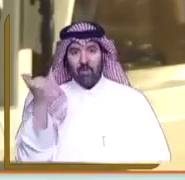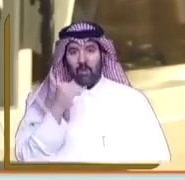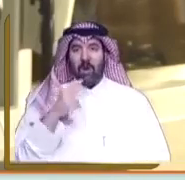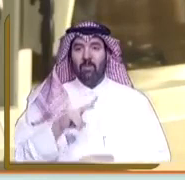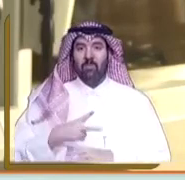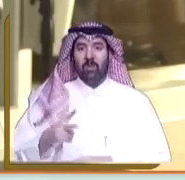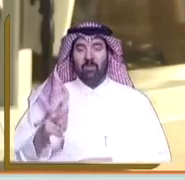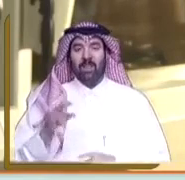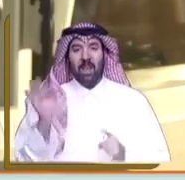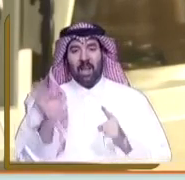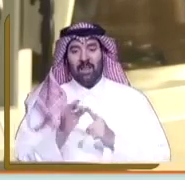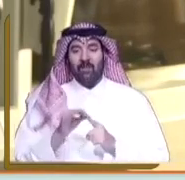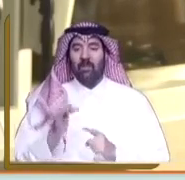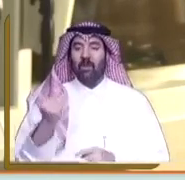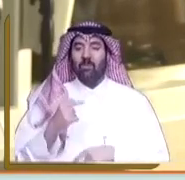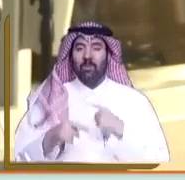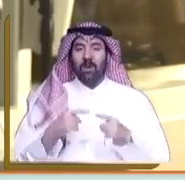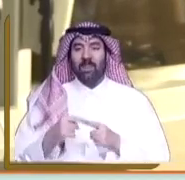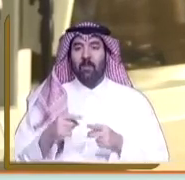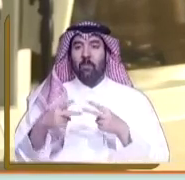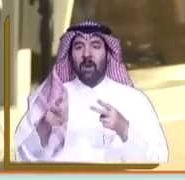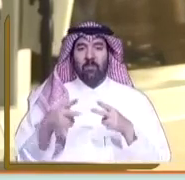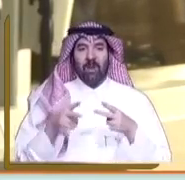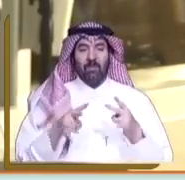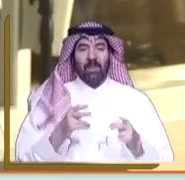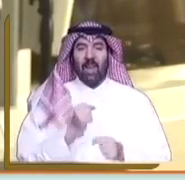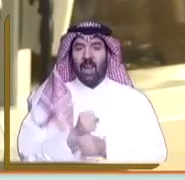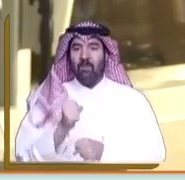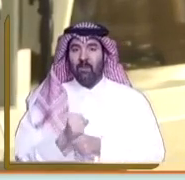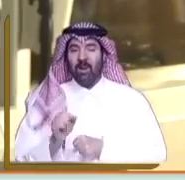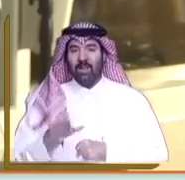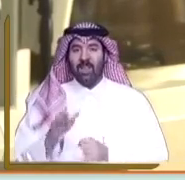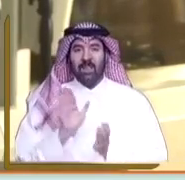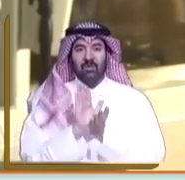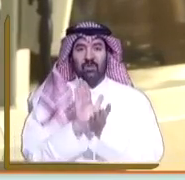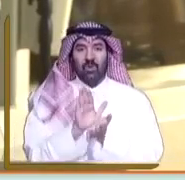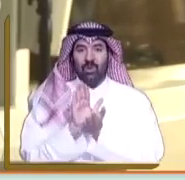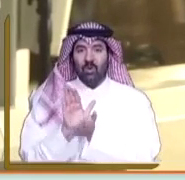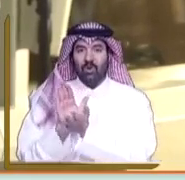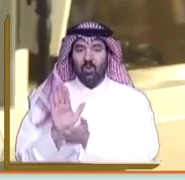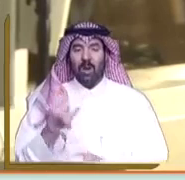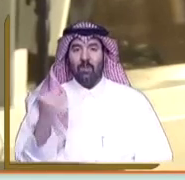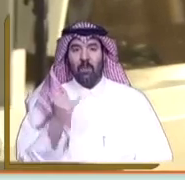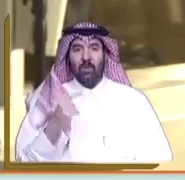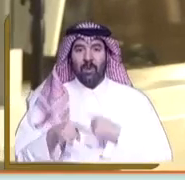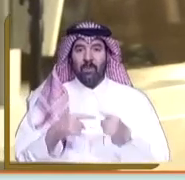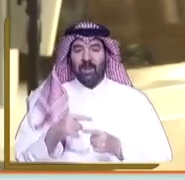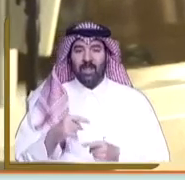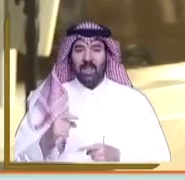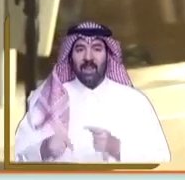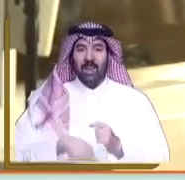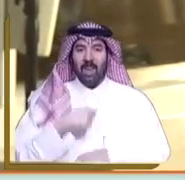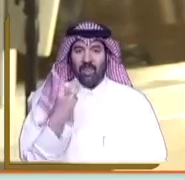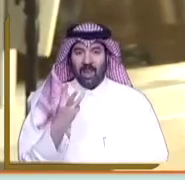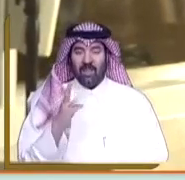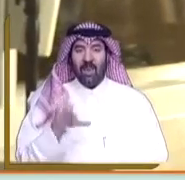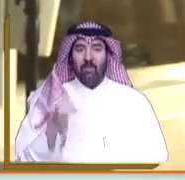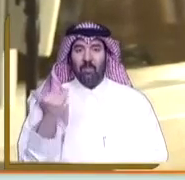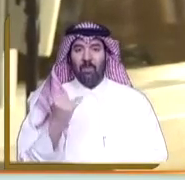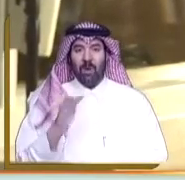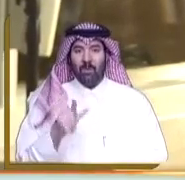وهذا المسار طبعا بدأت بالعمل على هذه الجائزة التي تأتي بنسختها